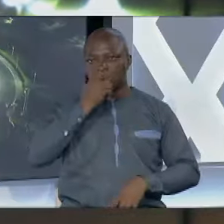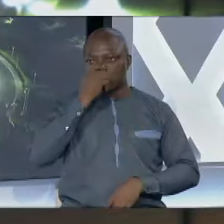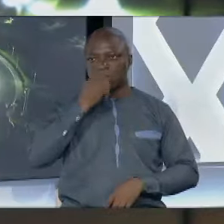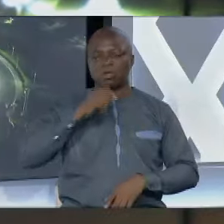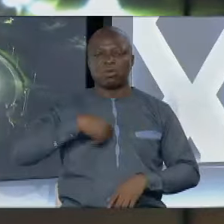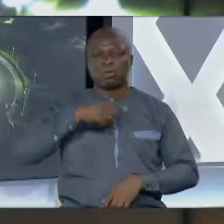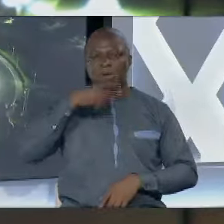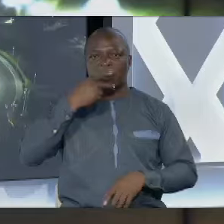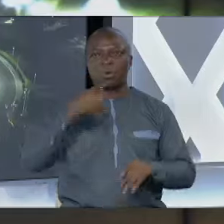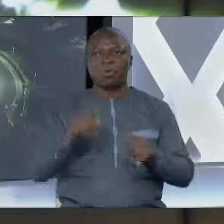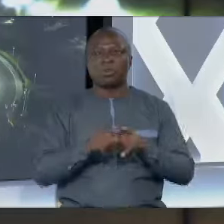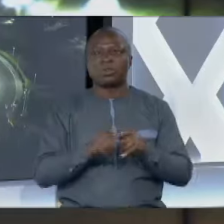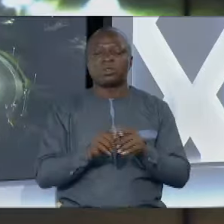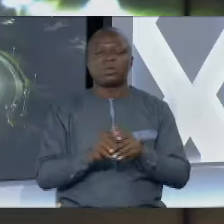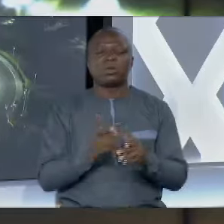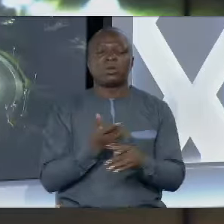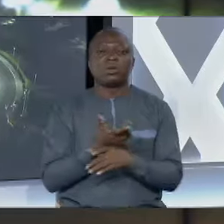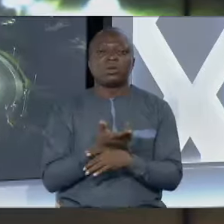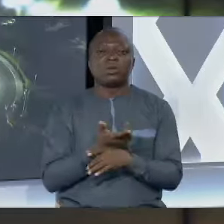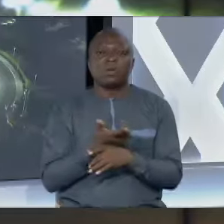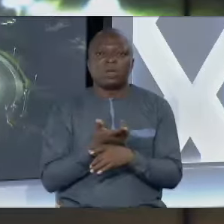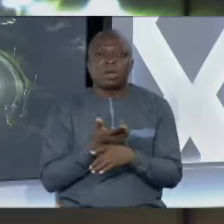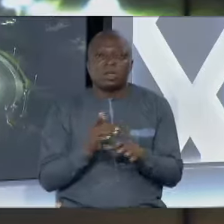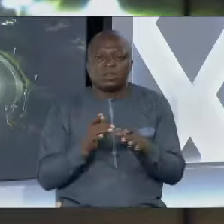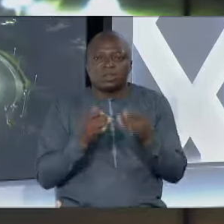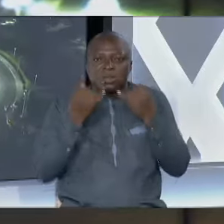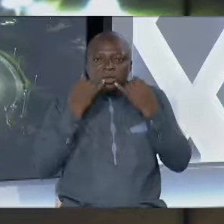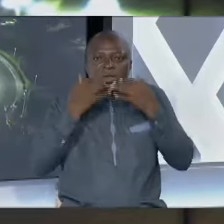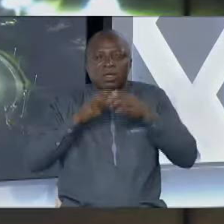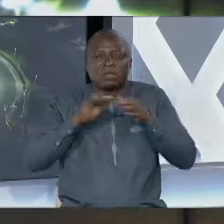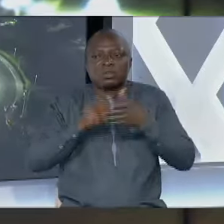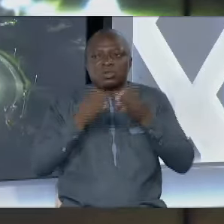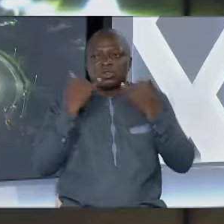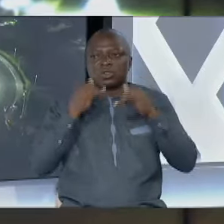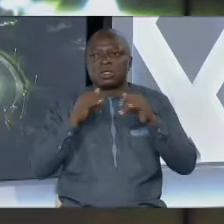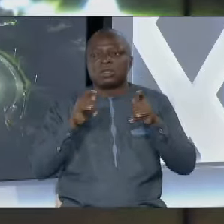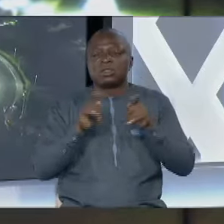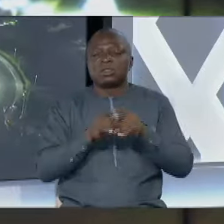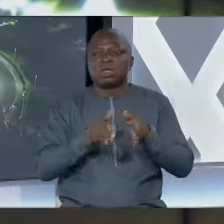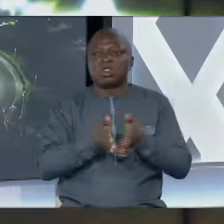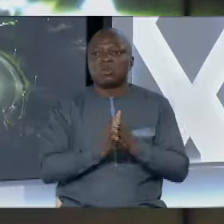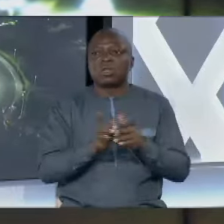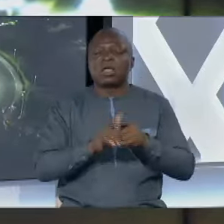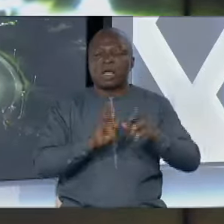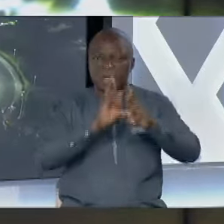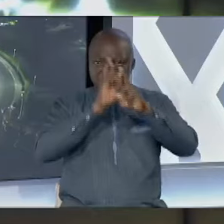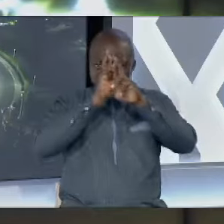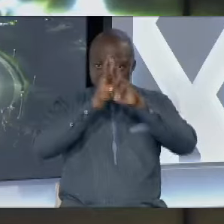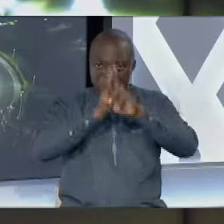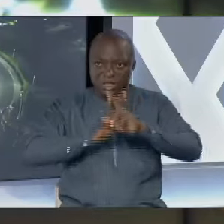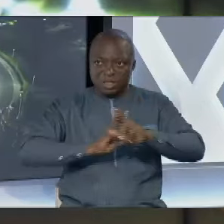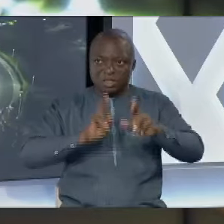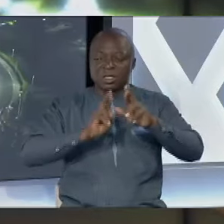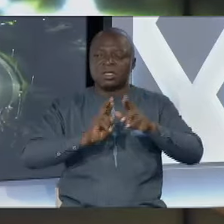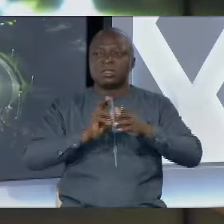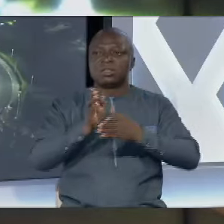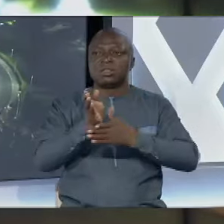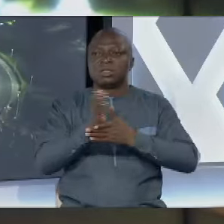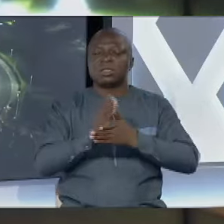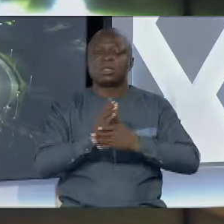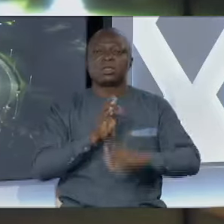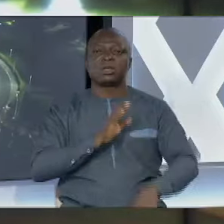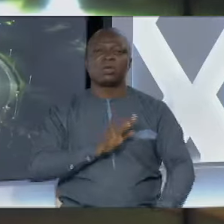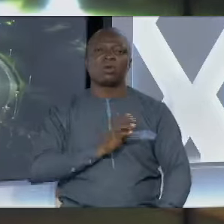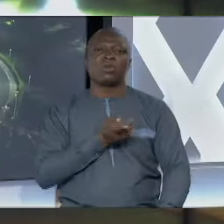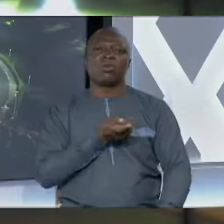nous parlons de tolérance dans ce journal. Cette vertu qui demande à respecter les convictions de l'autre,